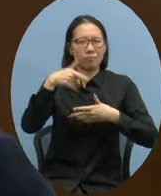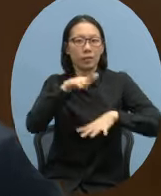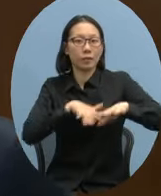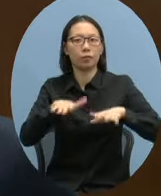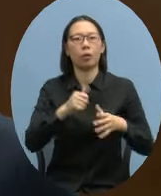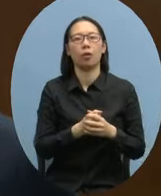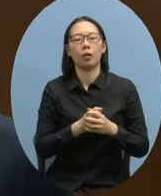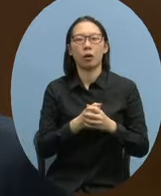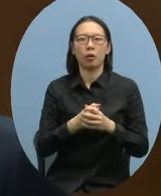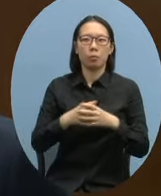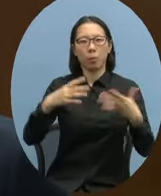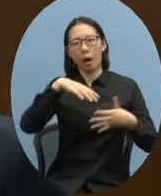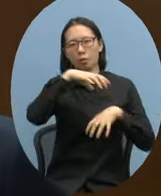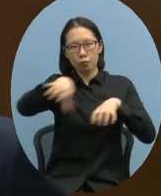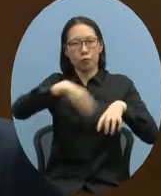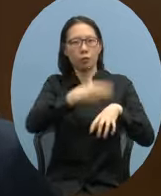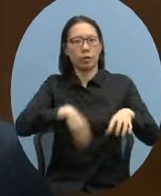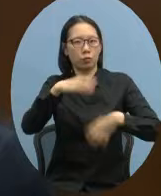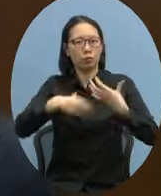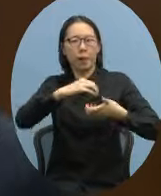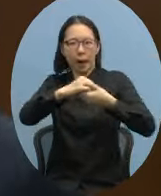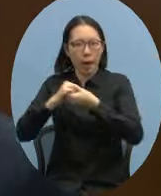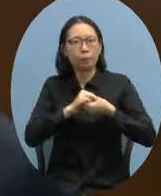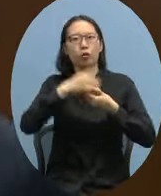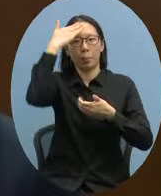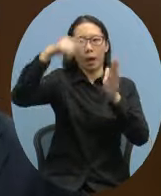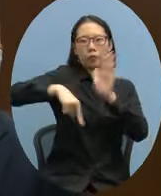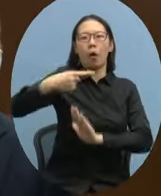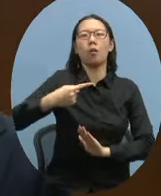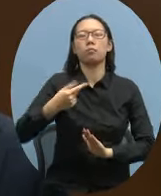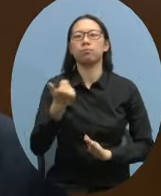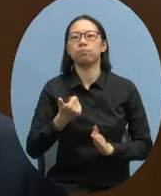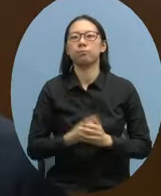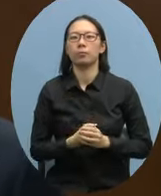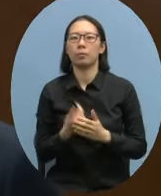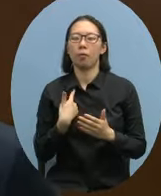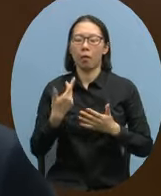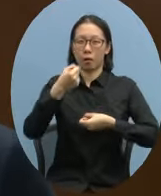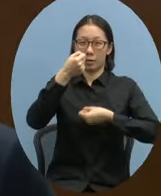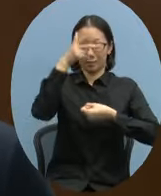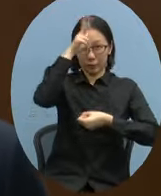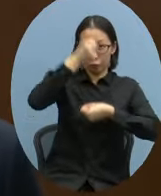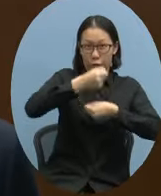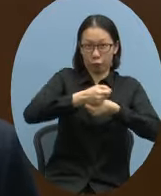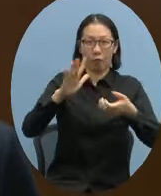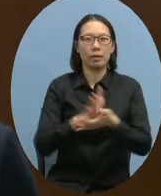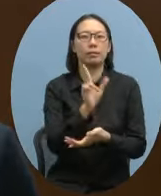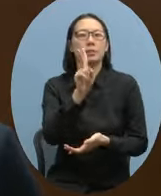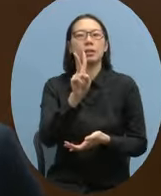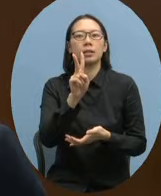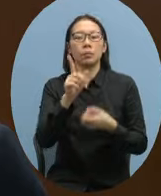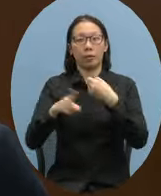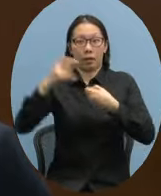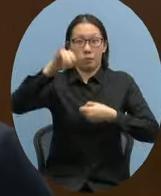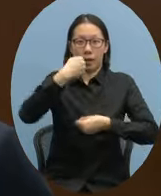會咧喺未來嘅日子加強合作，同心抗疫。我都入咗政府12年啦，由第一日翻工嘅時候，啲人都會問